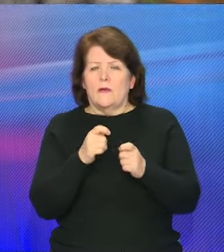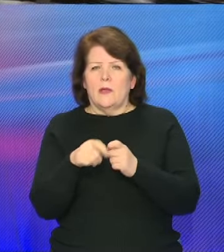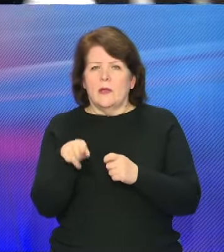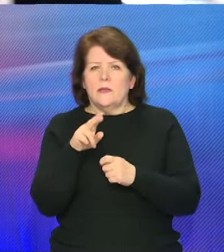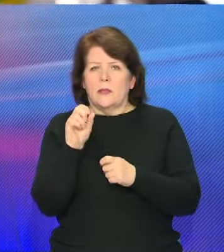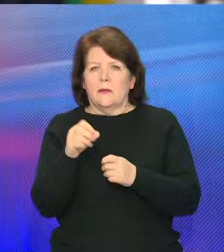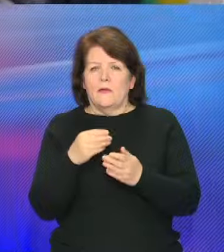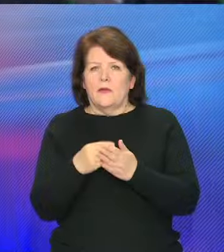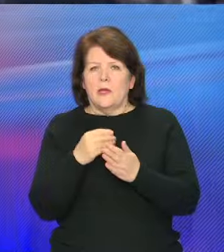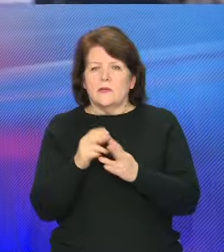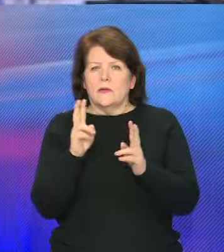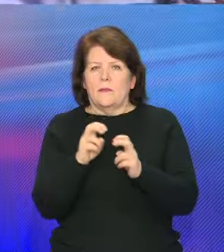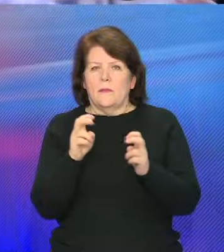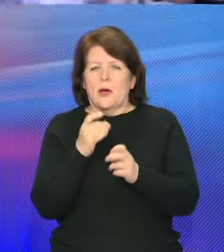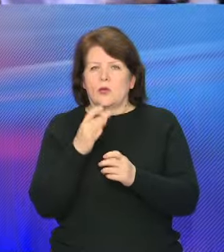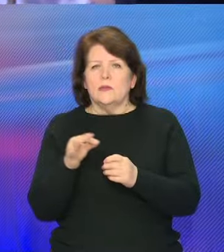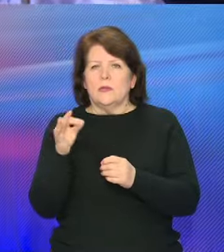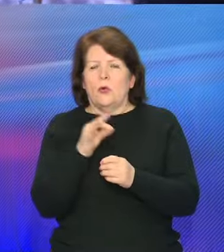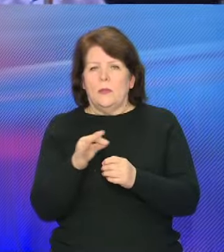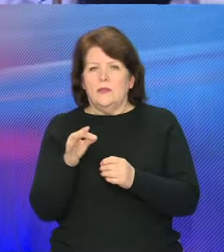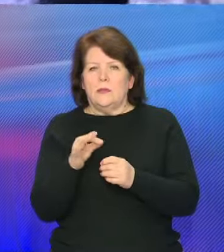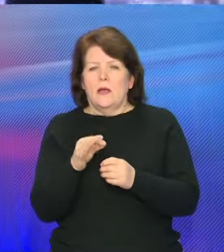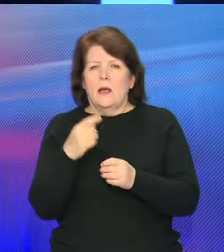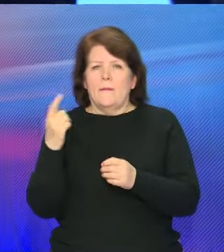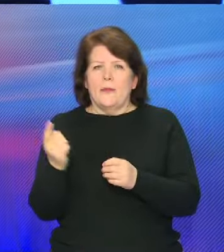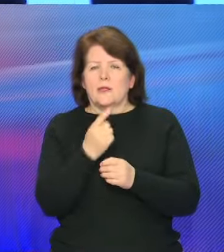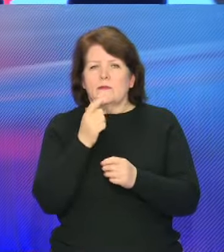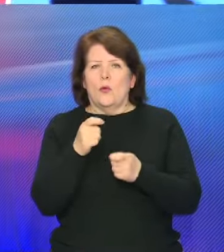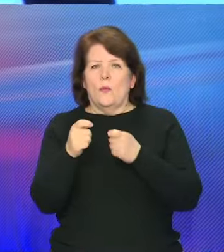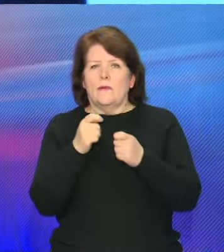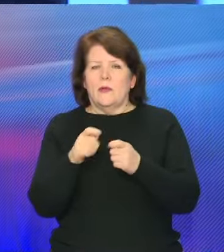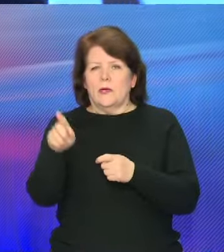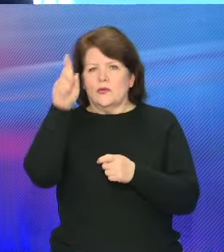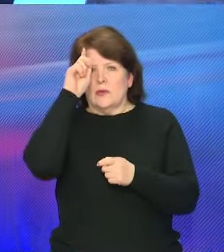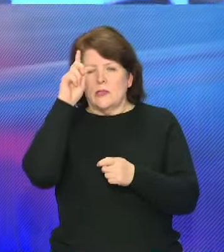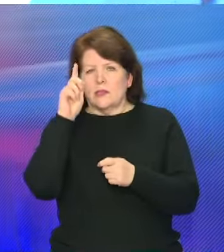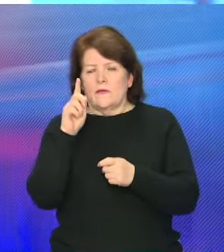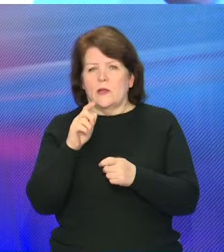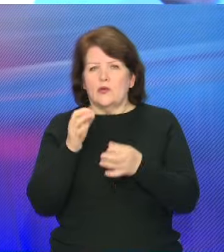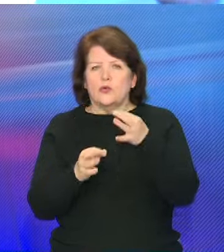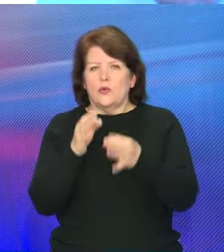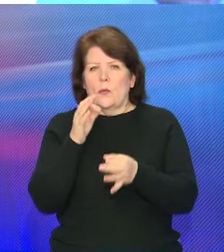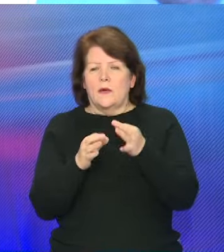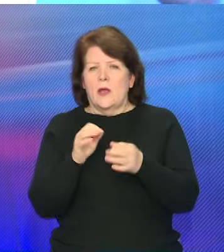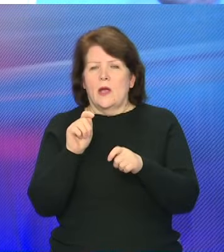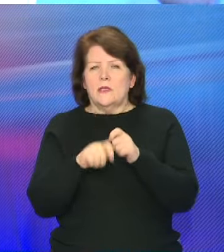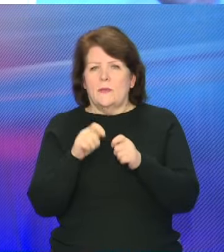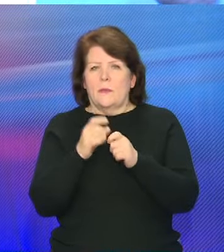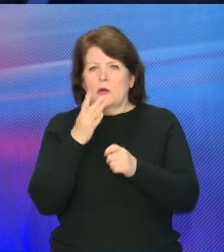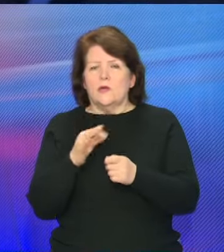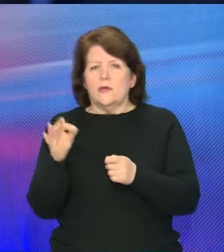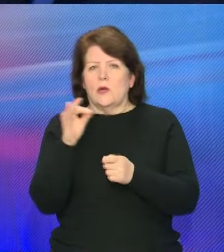Департамента фінансавых расследаванняў па Гродзенскай вобласці. 1-е – управленне Дзяржаўнага камітэта судовых экспертыз па Гродзенскай